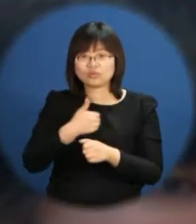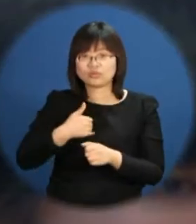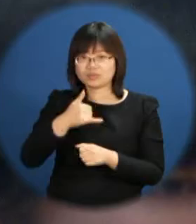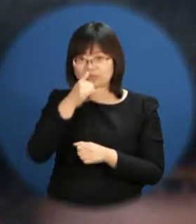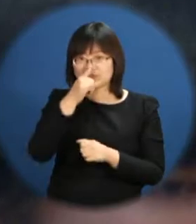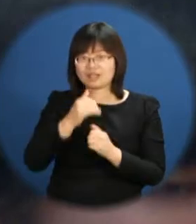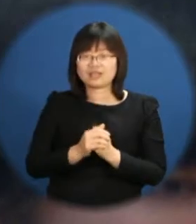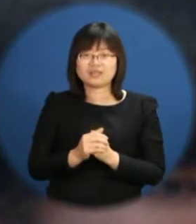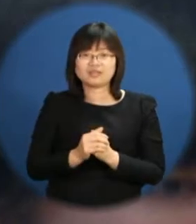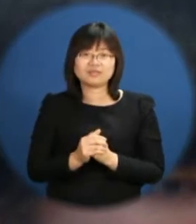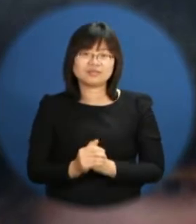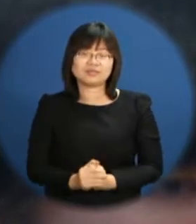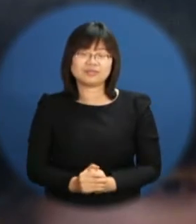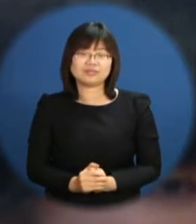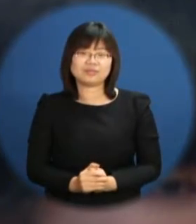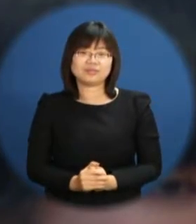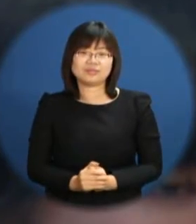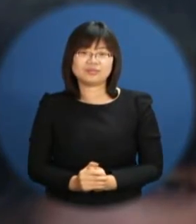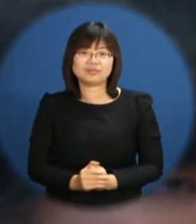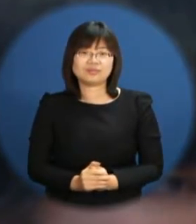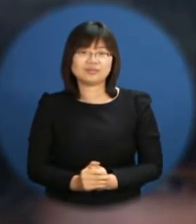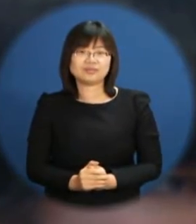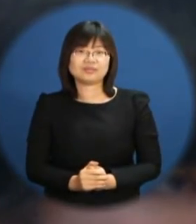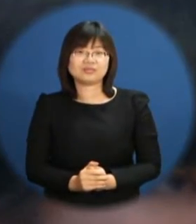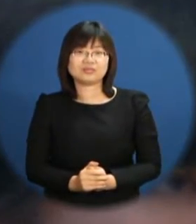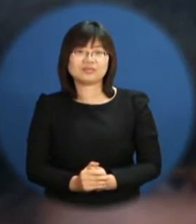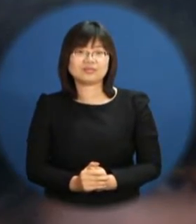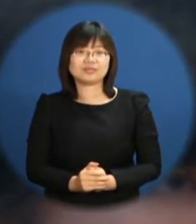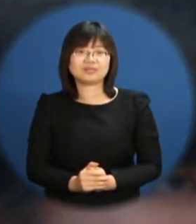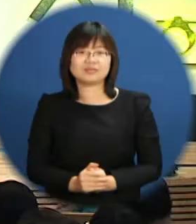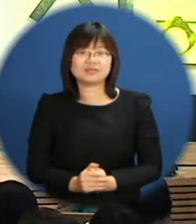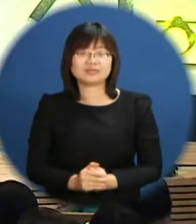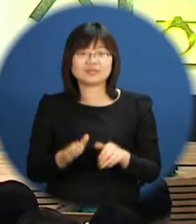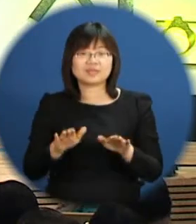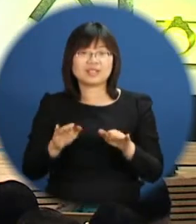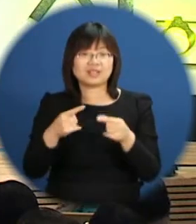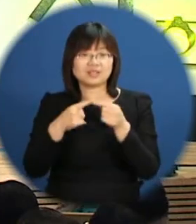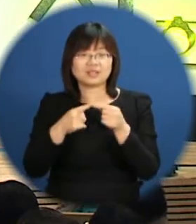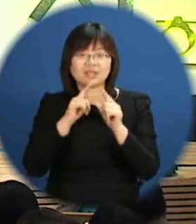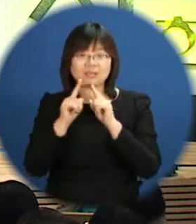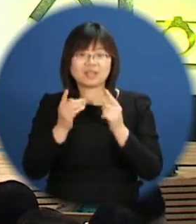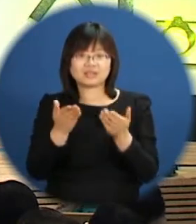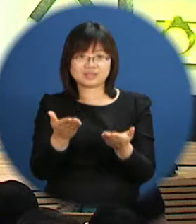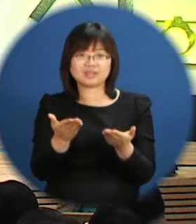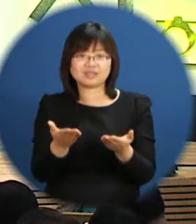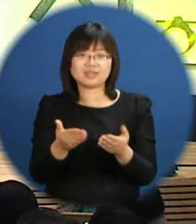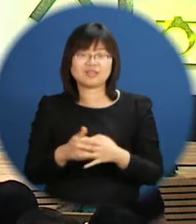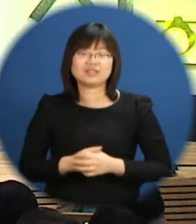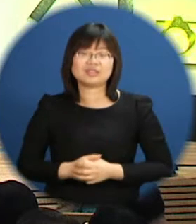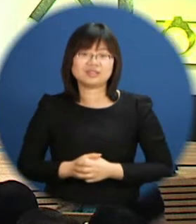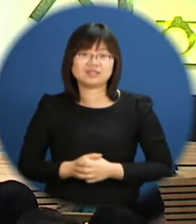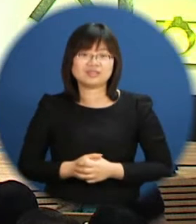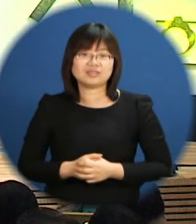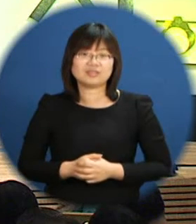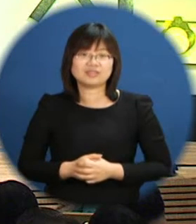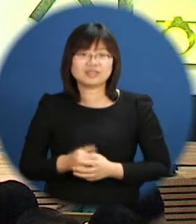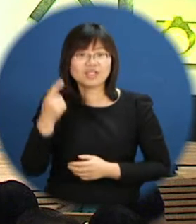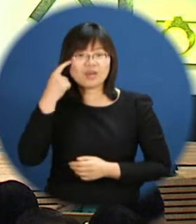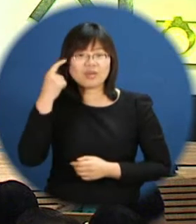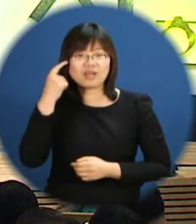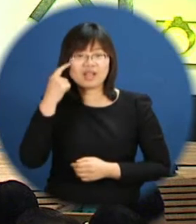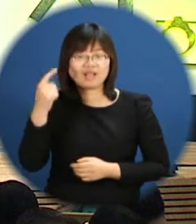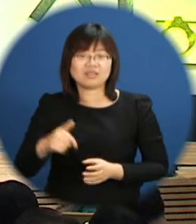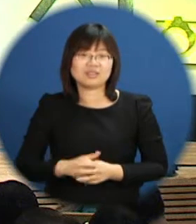그걸 한번 보여드리고 싶은 겁니다 그래서 이제 첫째로 말씀 드려야 될 것이 어 왜